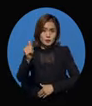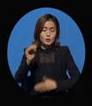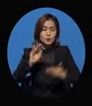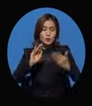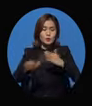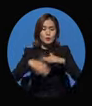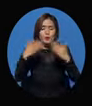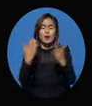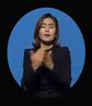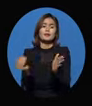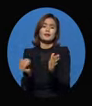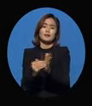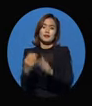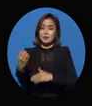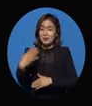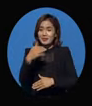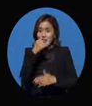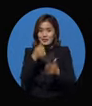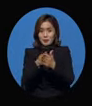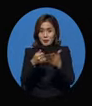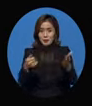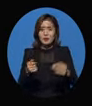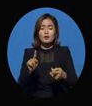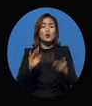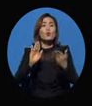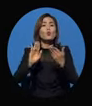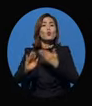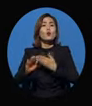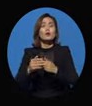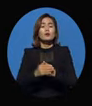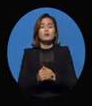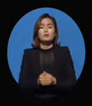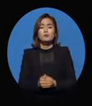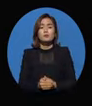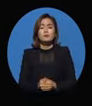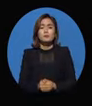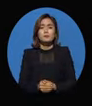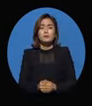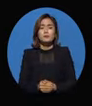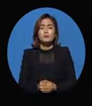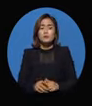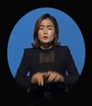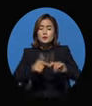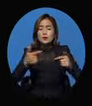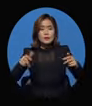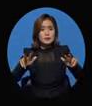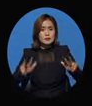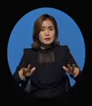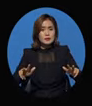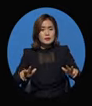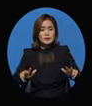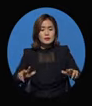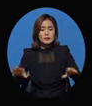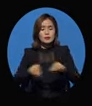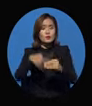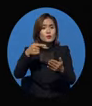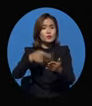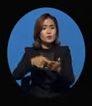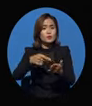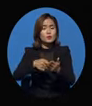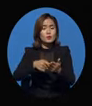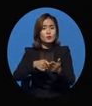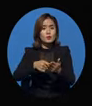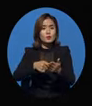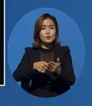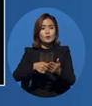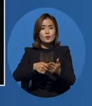일단 하게 된 것이다 이렇게 말씀을 주셨기 때문에 그 이후에 그 전제 하에 여러 가지 지금 정책은 총리 세리아 에서